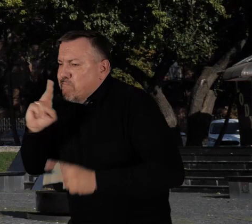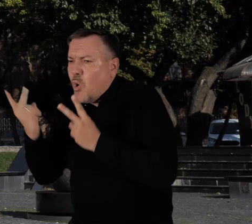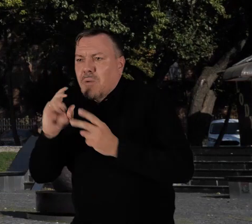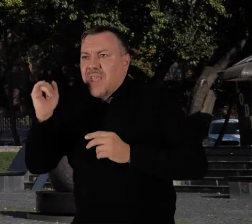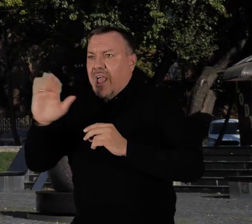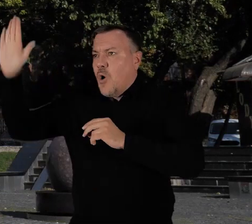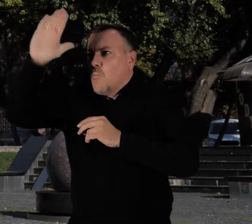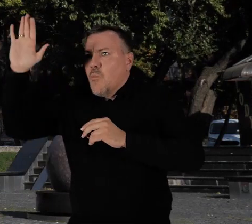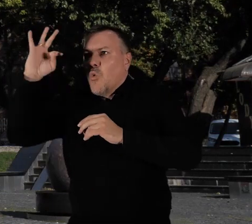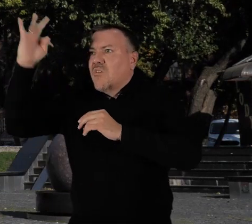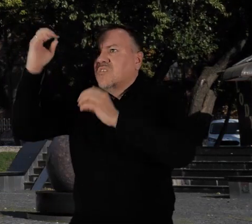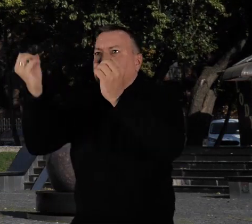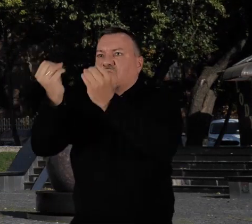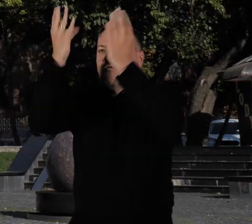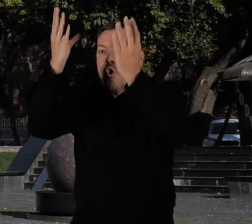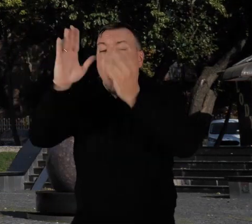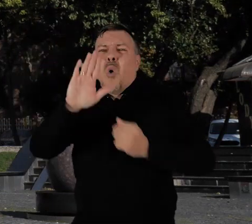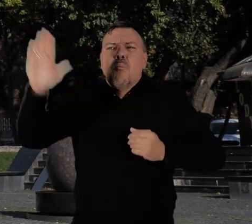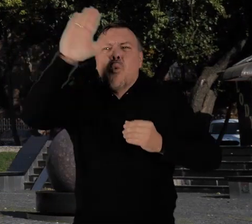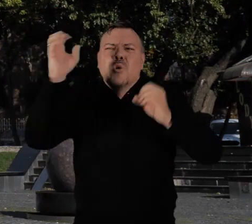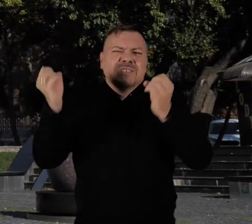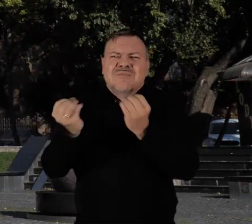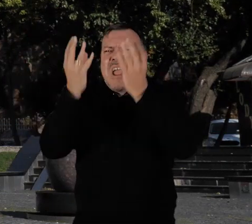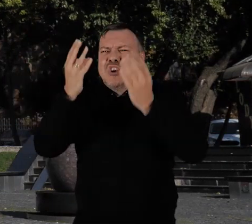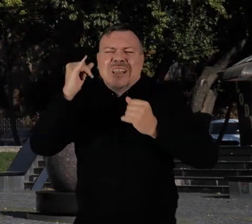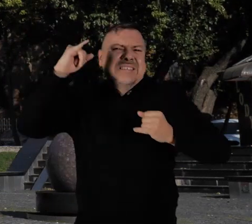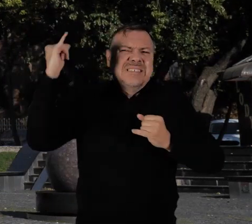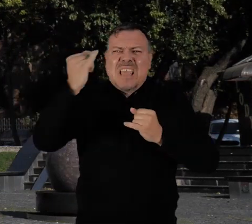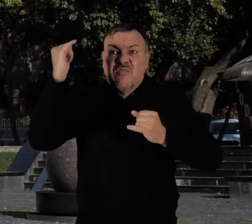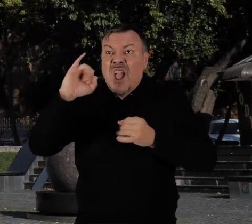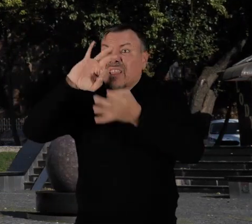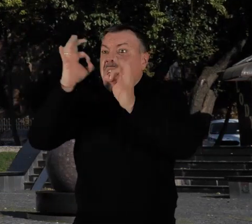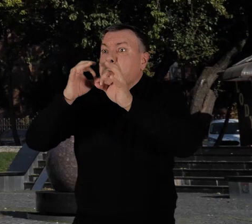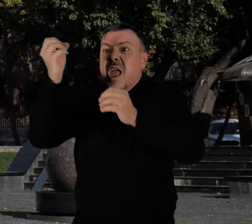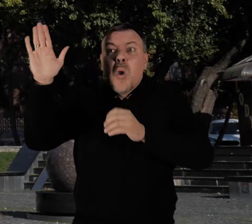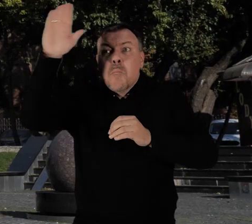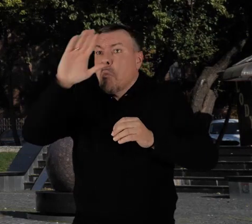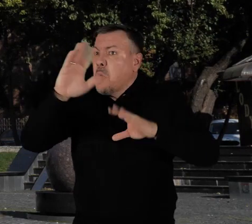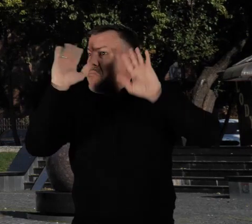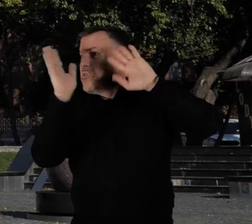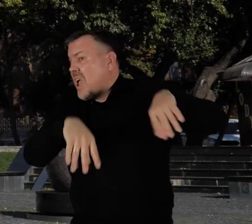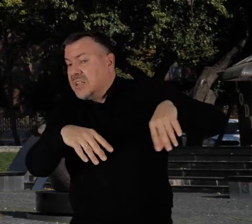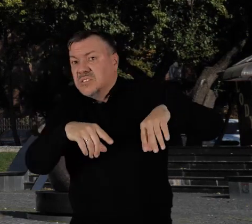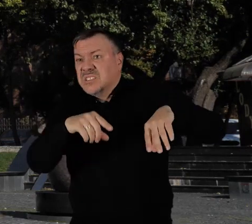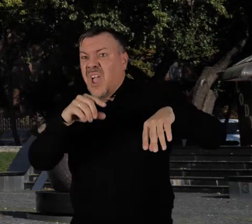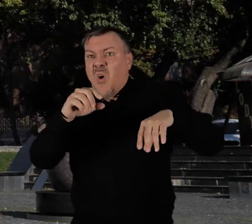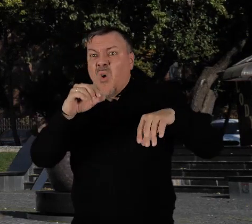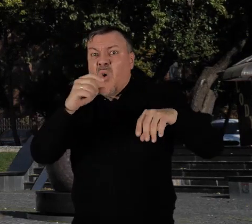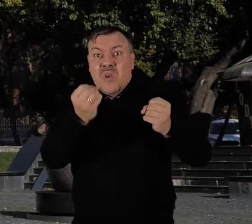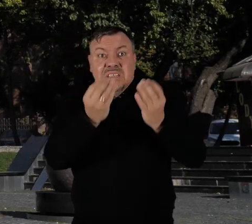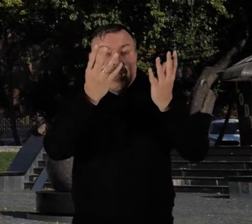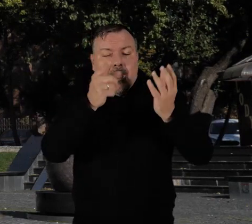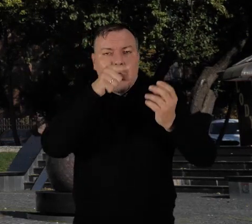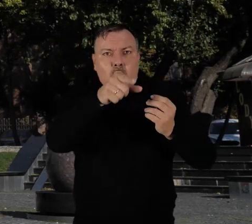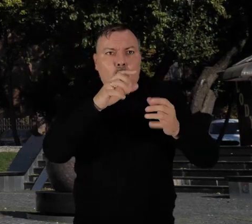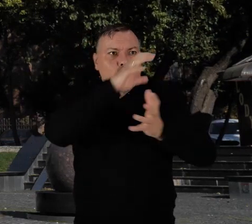stworzeniem. Jak mówią teologowie, Bóg stwarza zawsze. Gdyby przestał dawać istnienie, świat zapadłby się